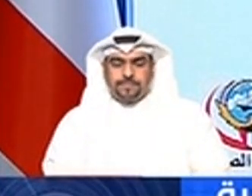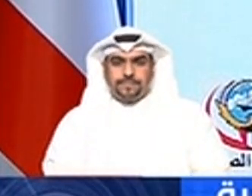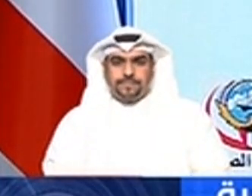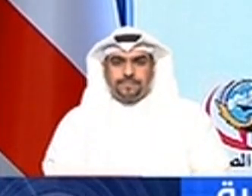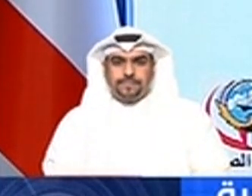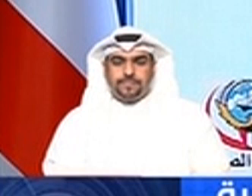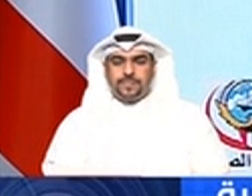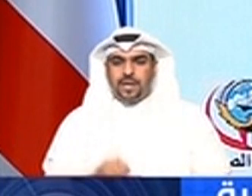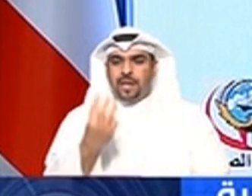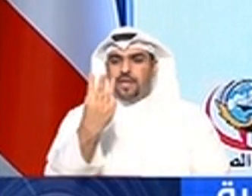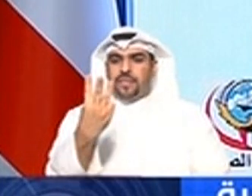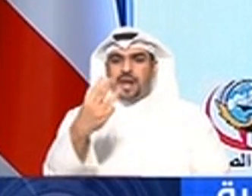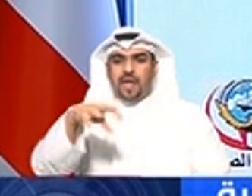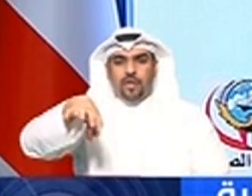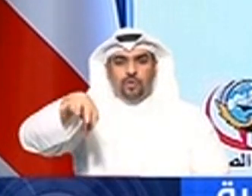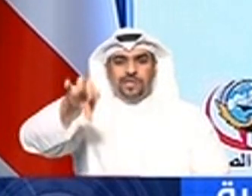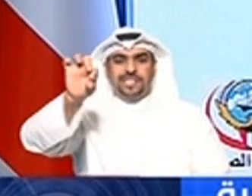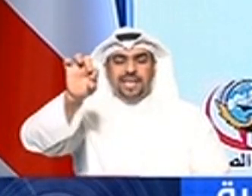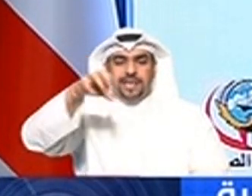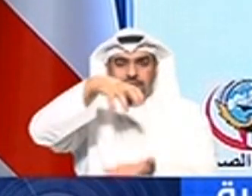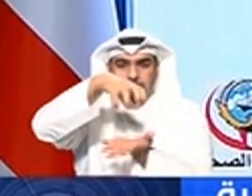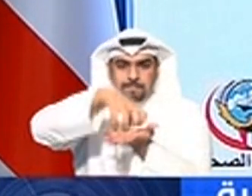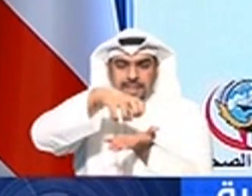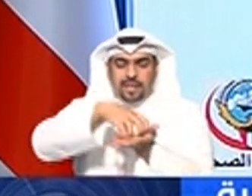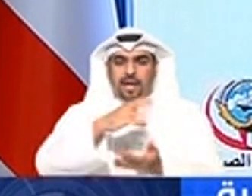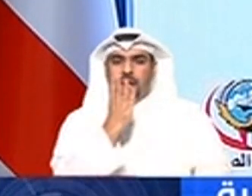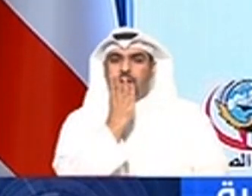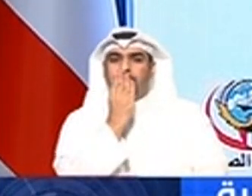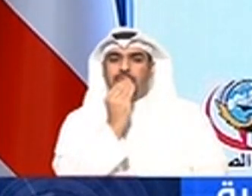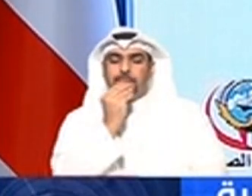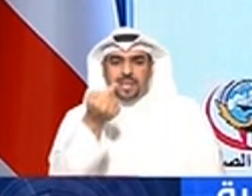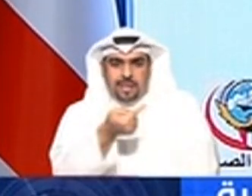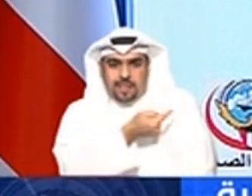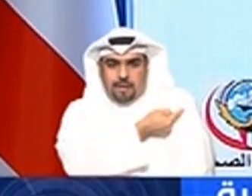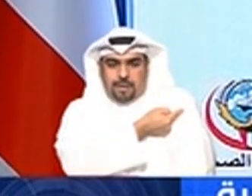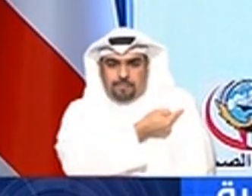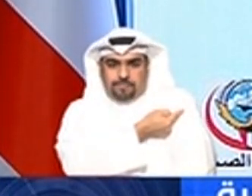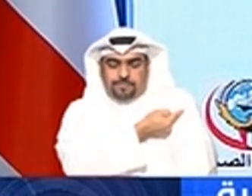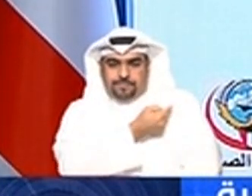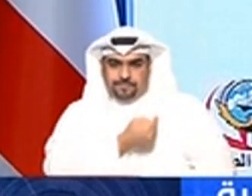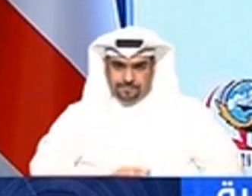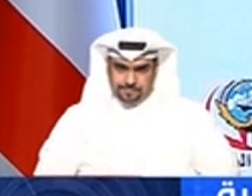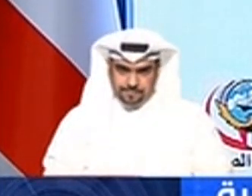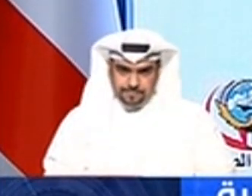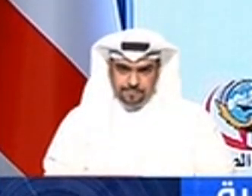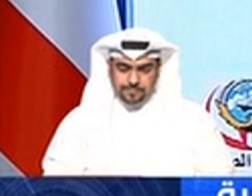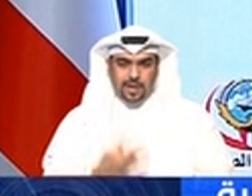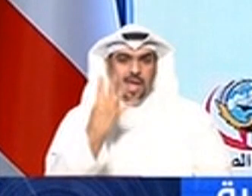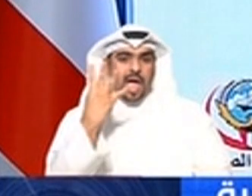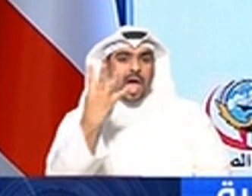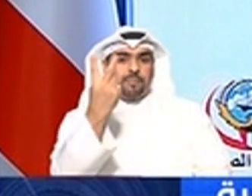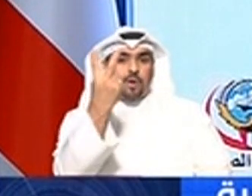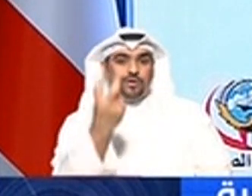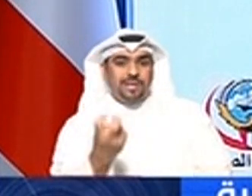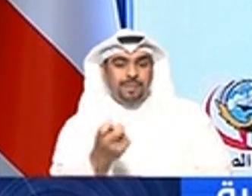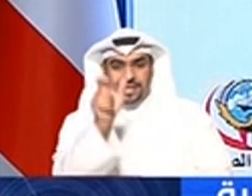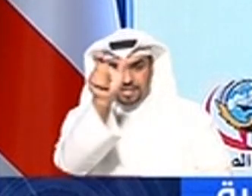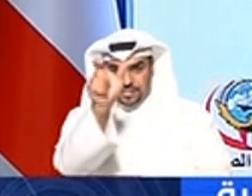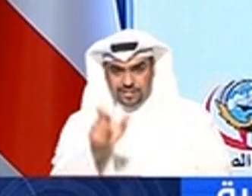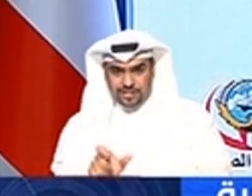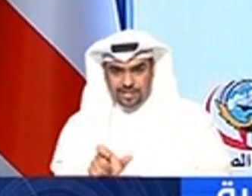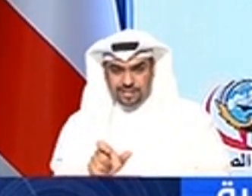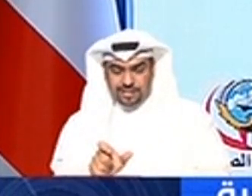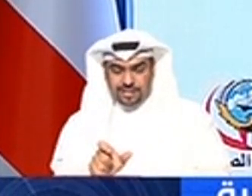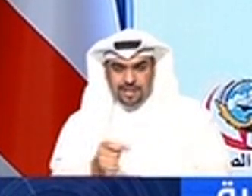و93 حالة في منطقة الأحمدي الصحية و74 حالة في منطقة